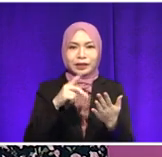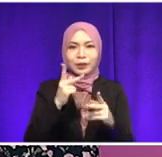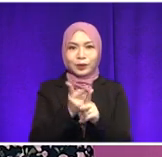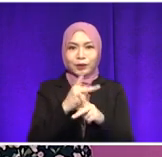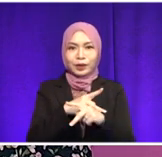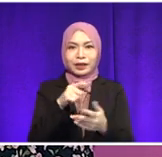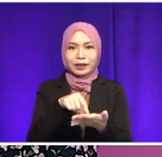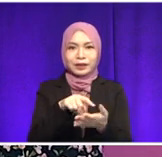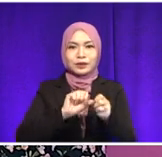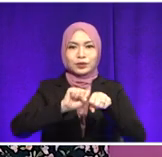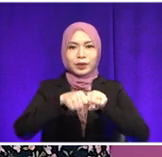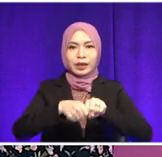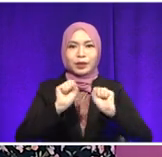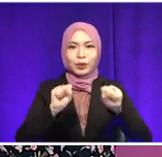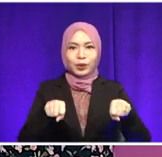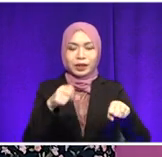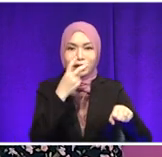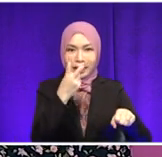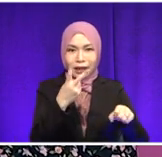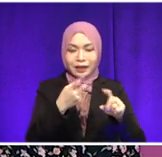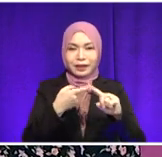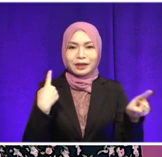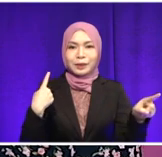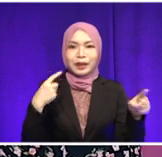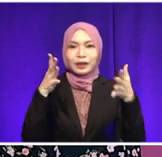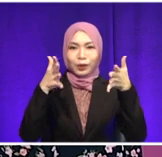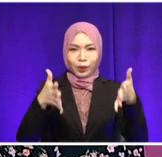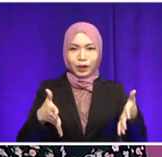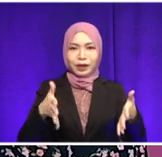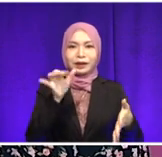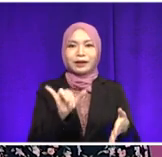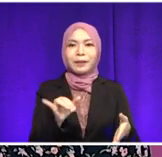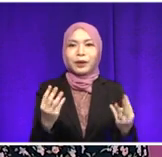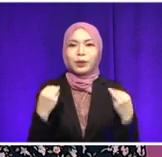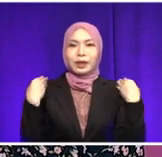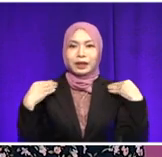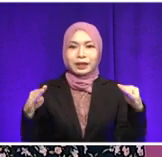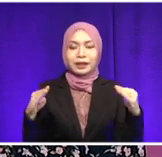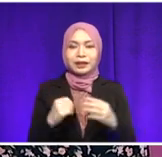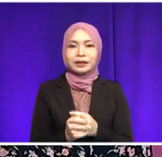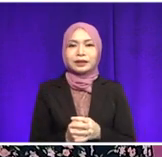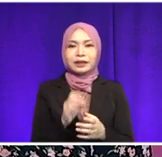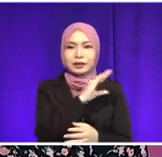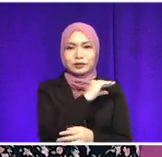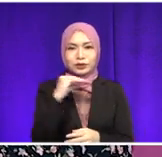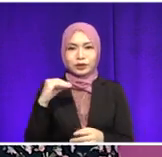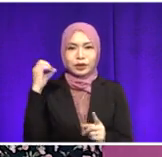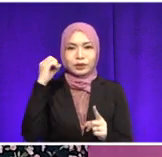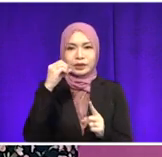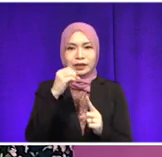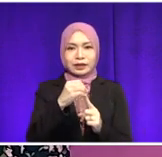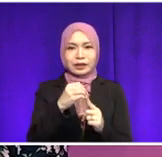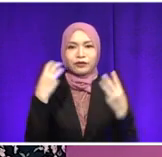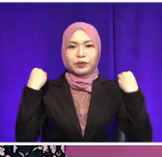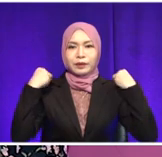oleh pelanggan kita di pasaran Oke kemudian tujuan pasaran Siapa yang